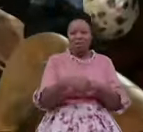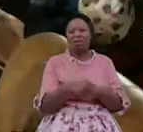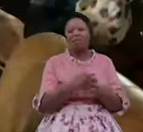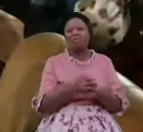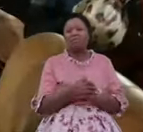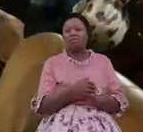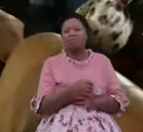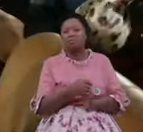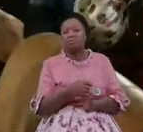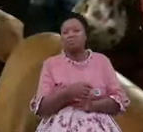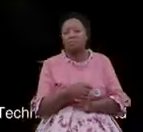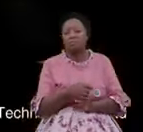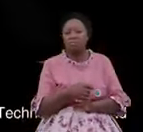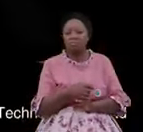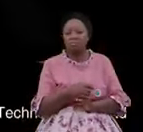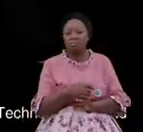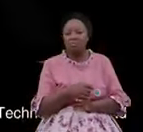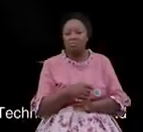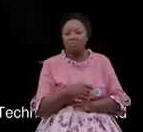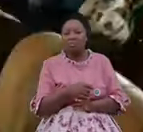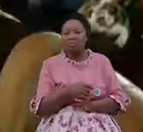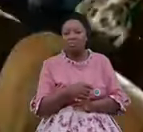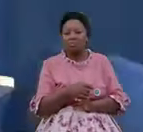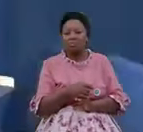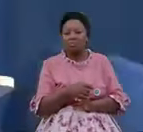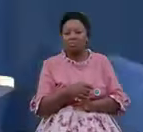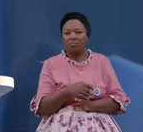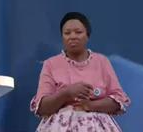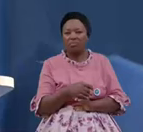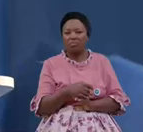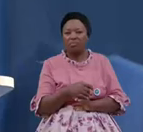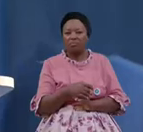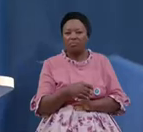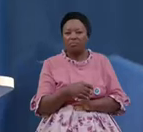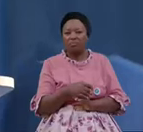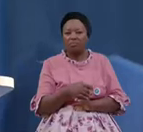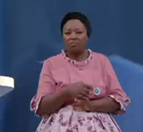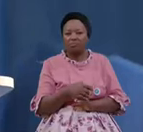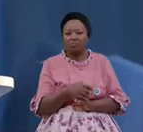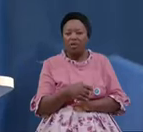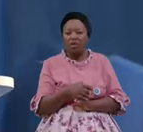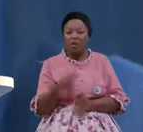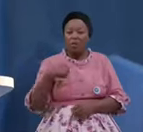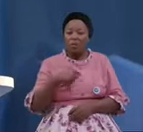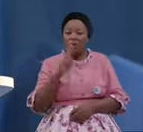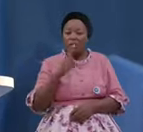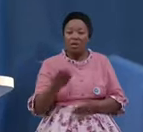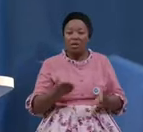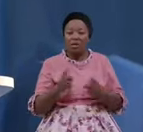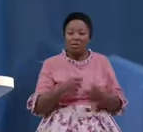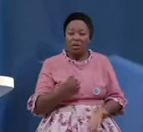mess what to do V b btis and so